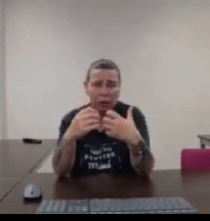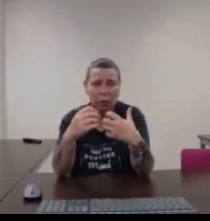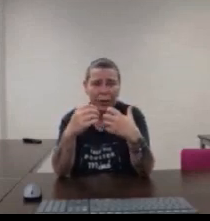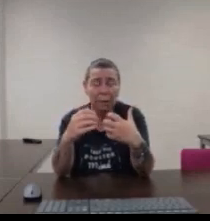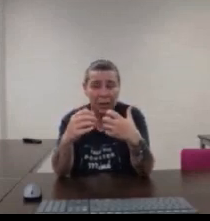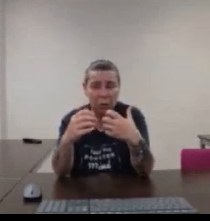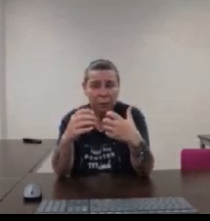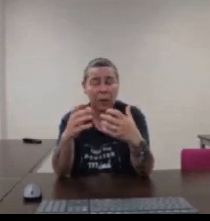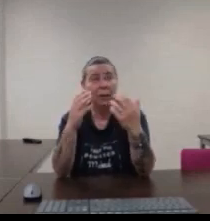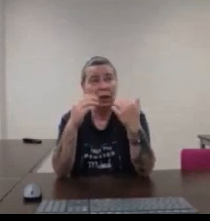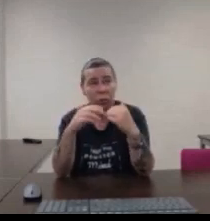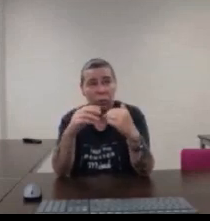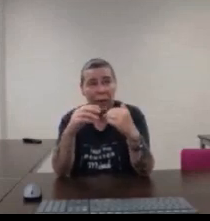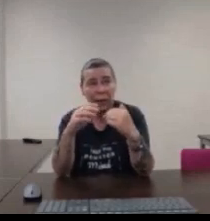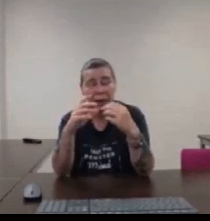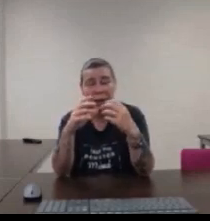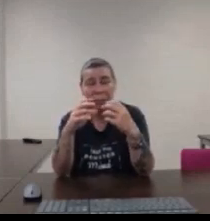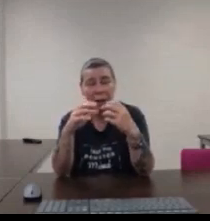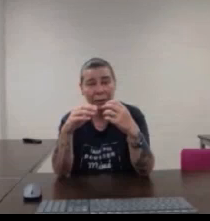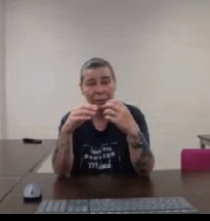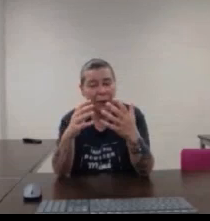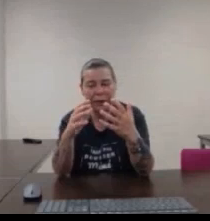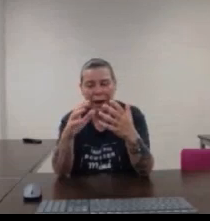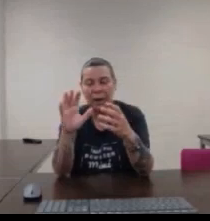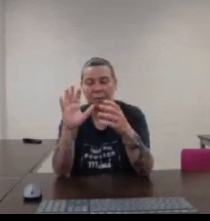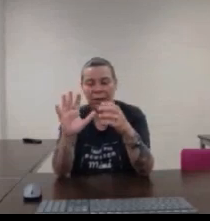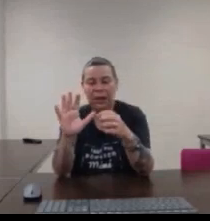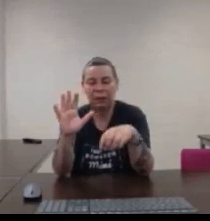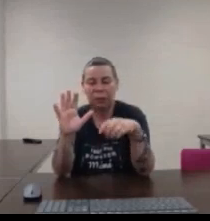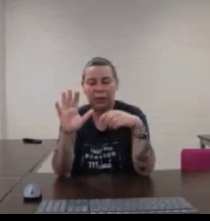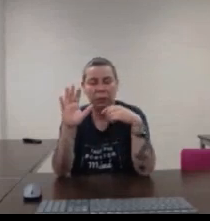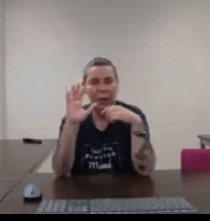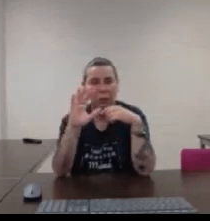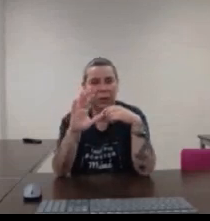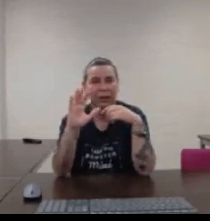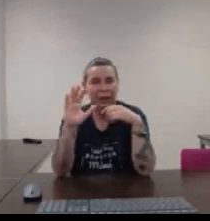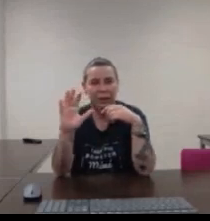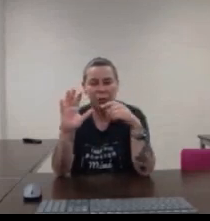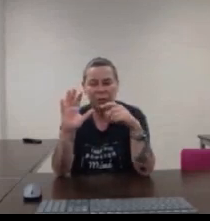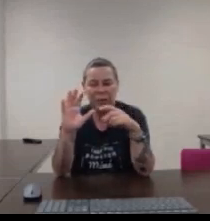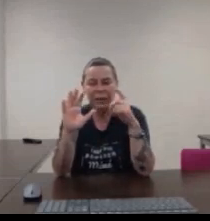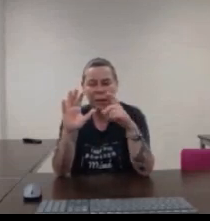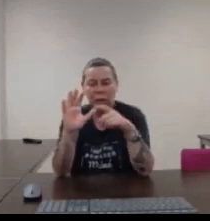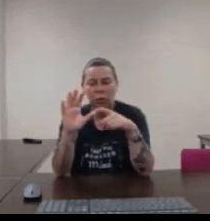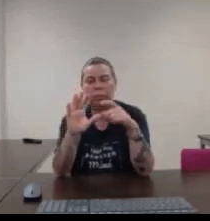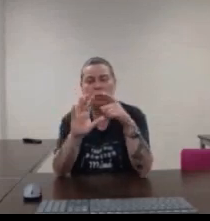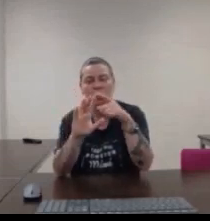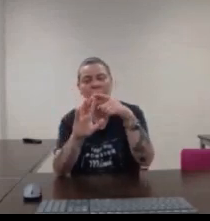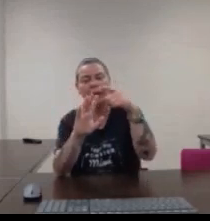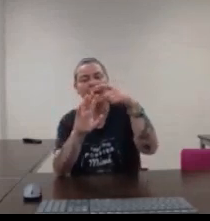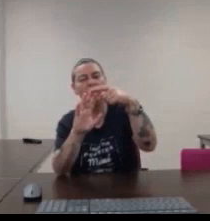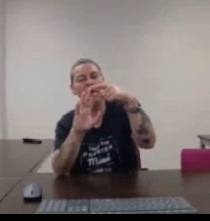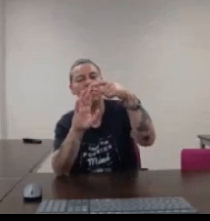la compression du nerf médian, sachant que ce nerf est fondamental parce qu'il est responsable de la mobilité et de la sensibilité du